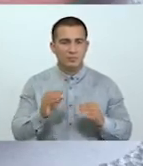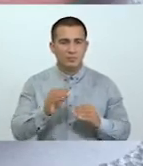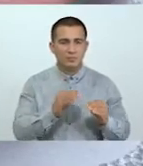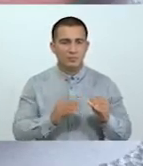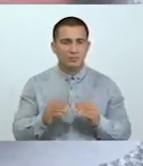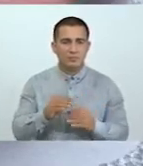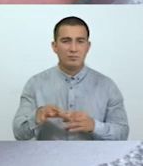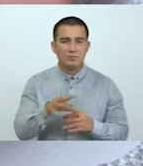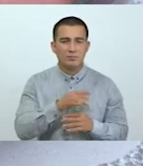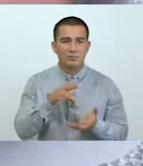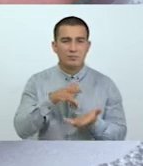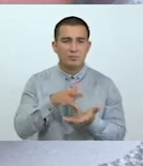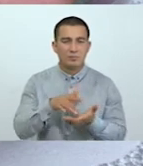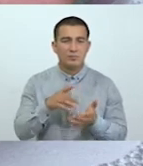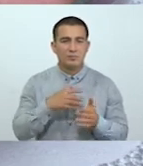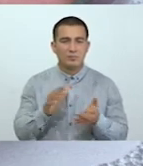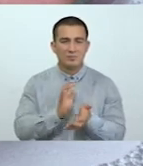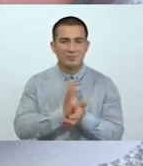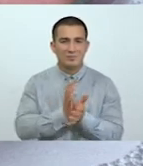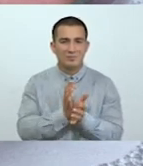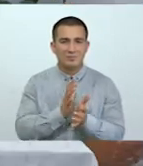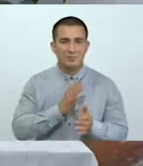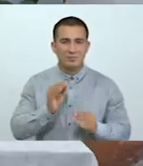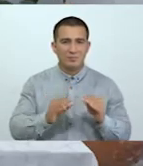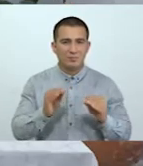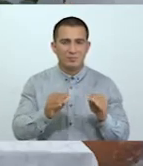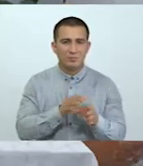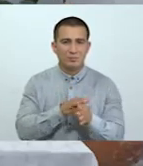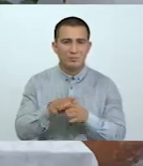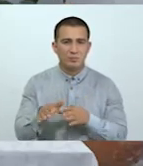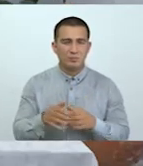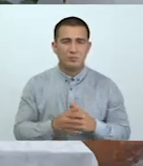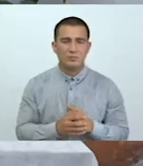taxlab orasini zich taxlaymiz.